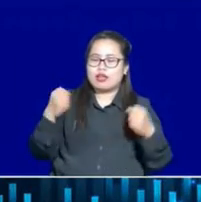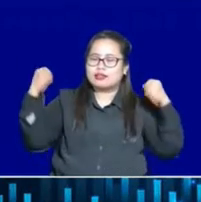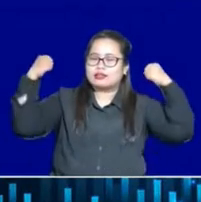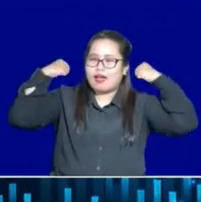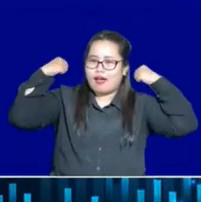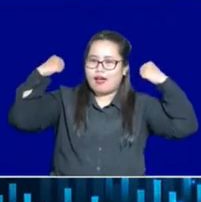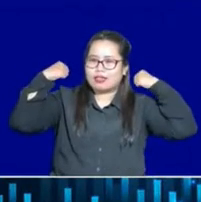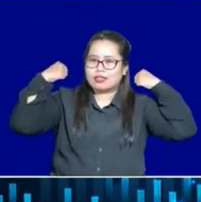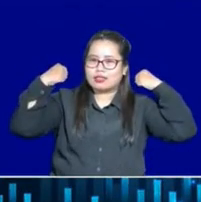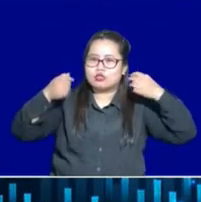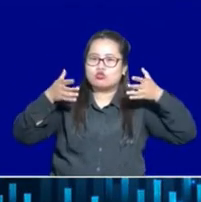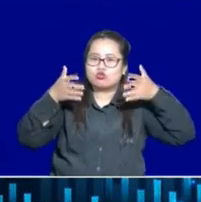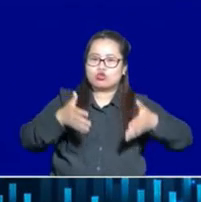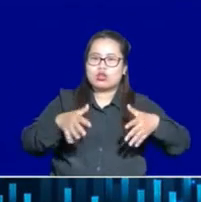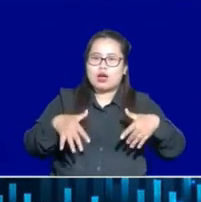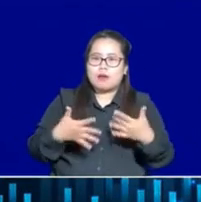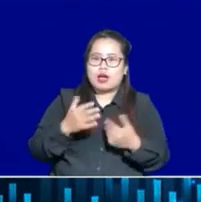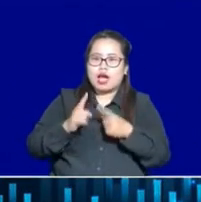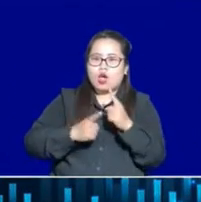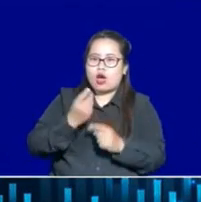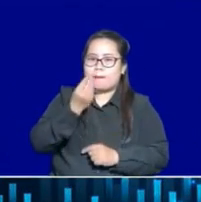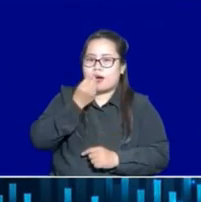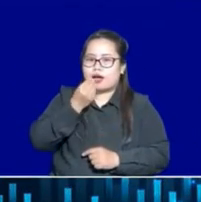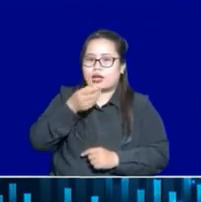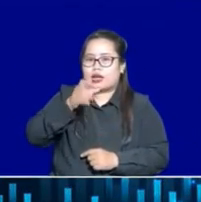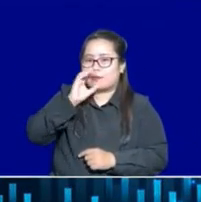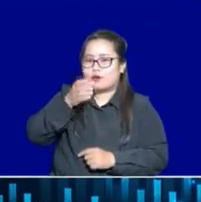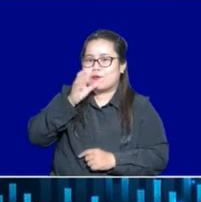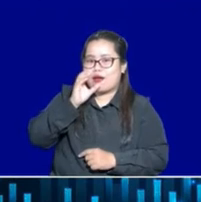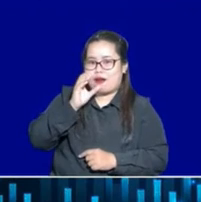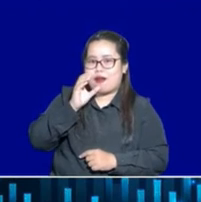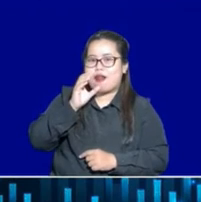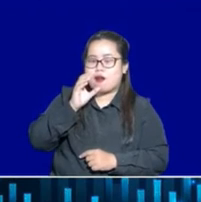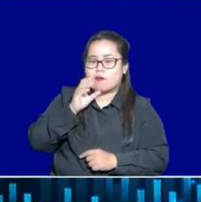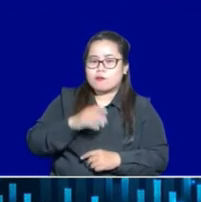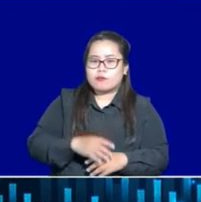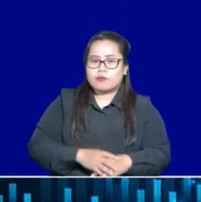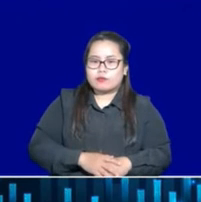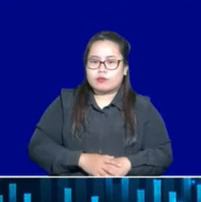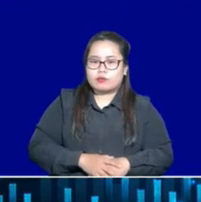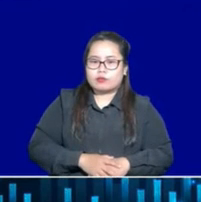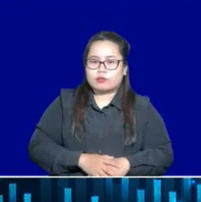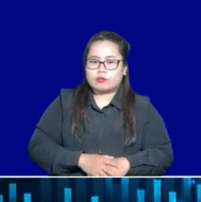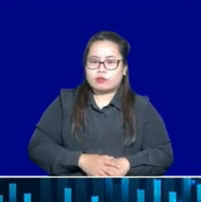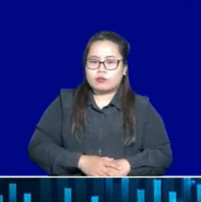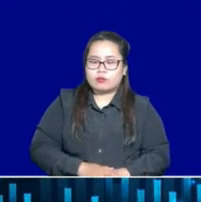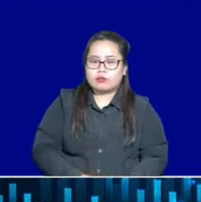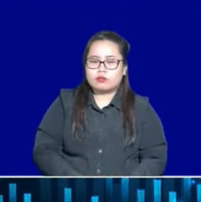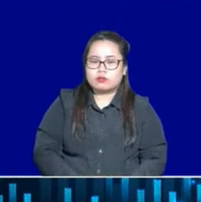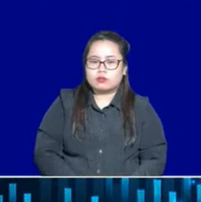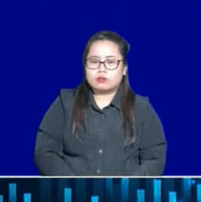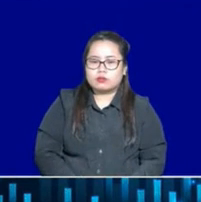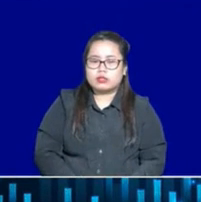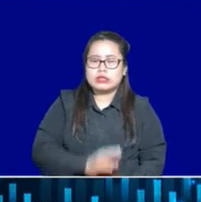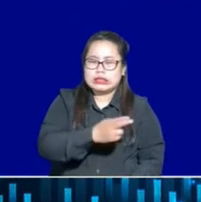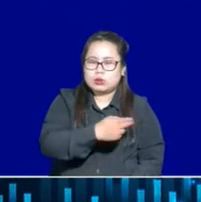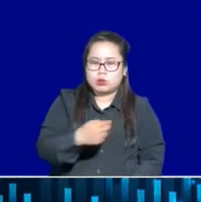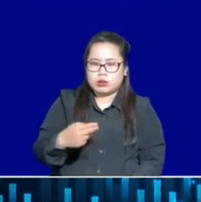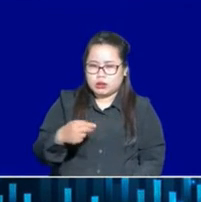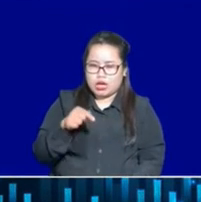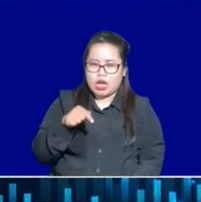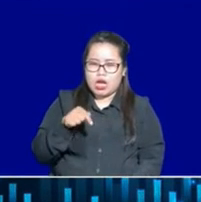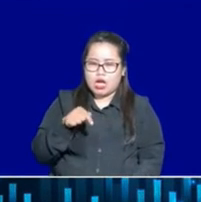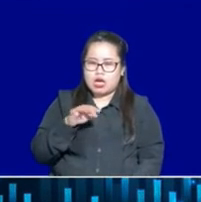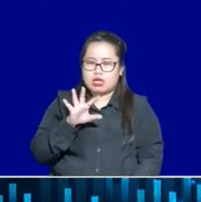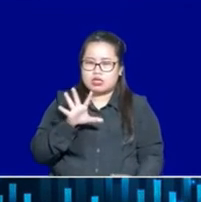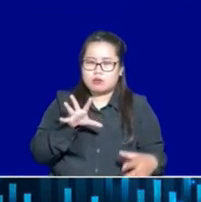terutama dalam hal makanan dan minuman. Indonesia juga termasuk negara yang